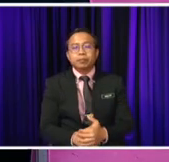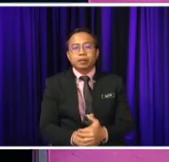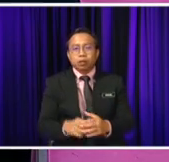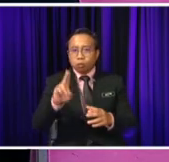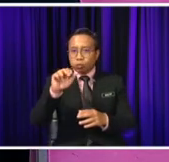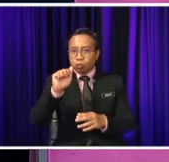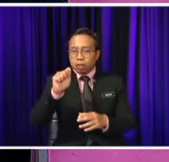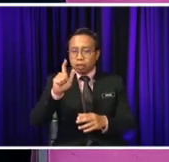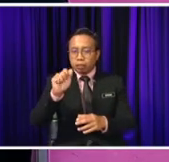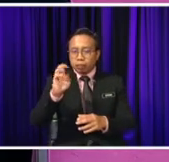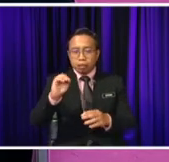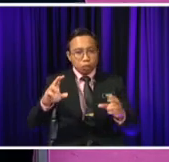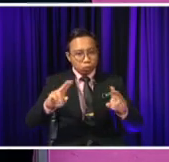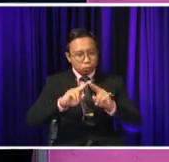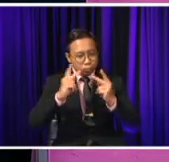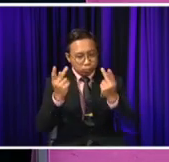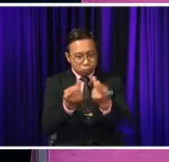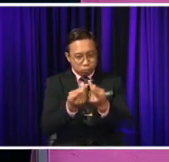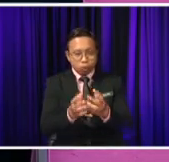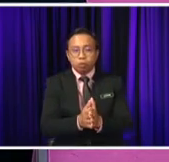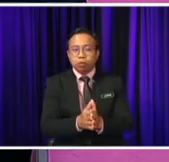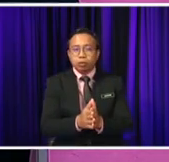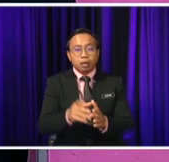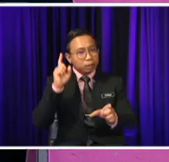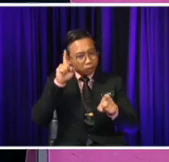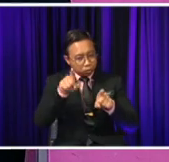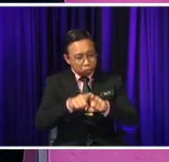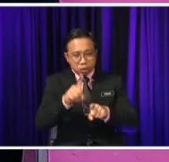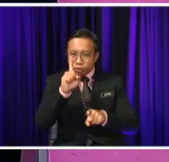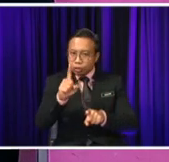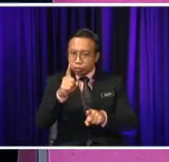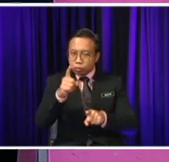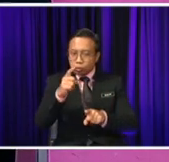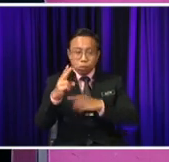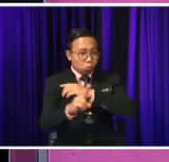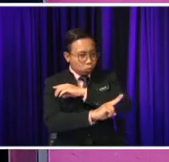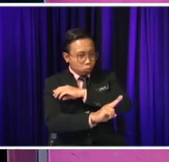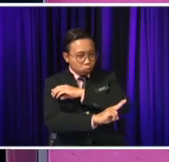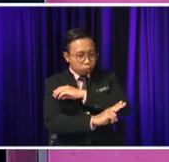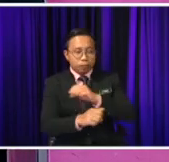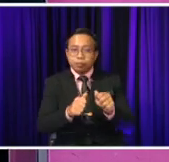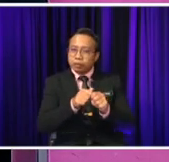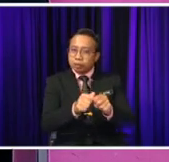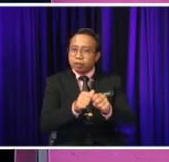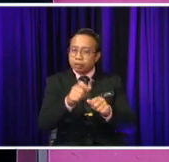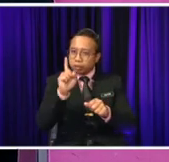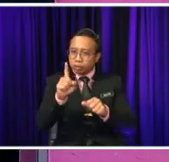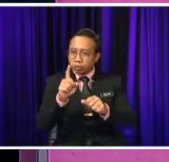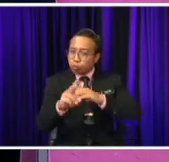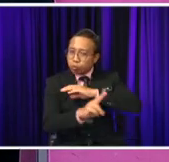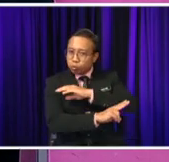berkumpul ulama bersepakat ulama menentukan sesuatu hukum berkaitan tentang suatu hukum yang